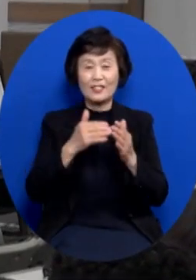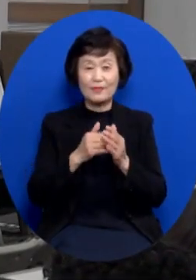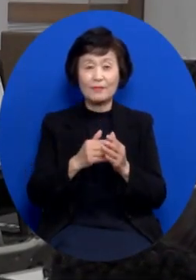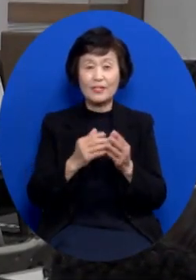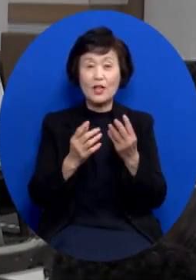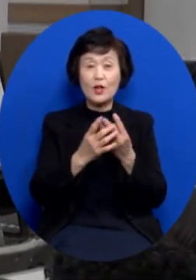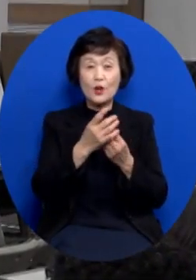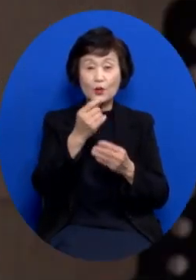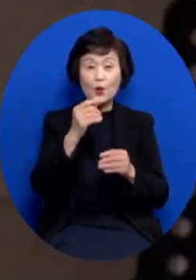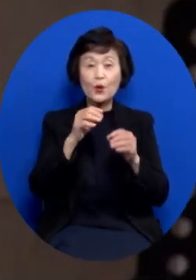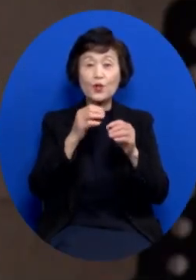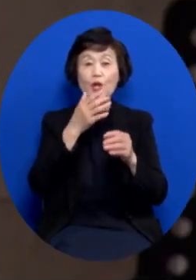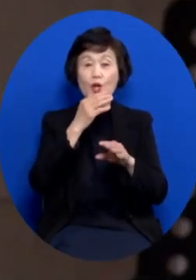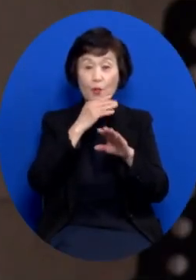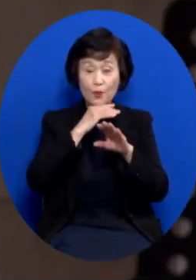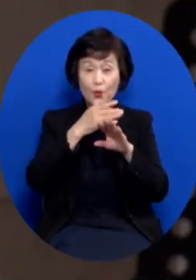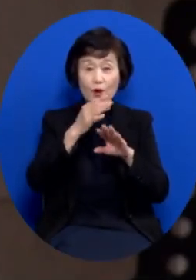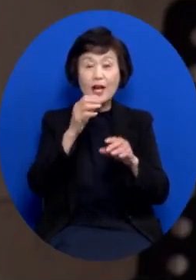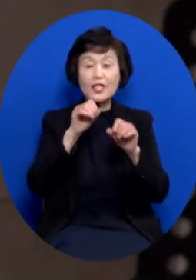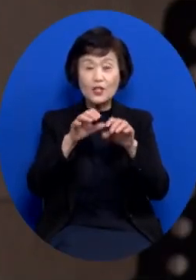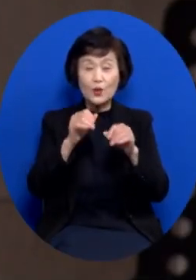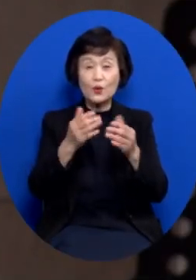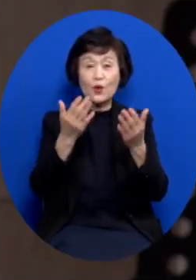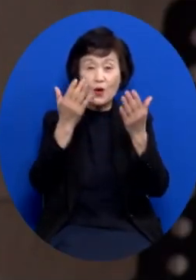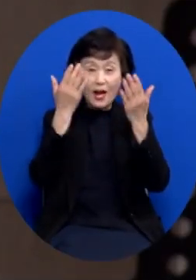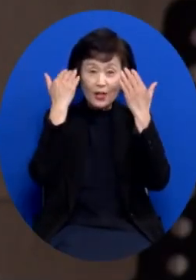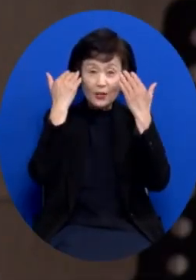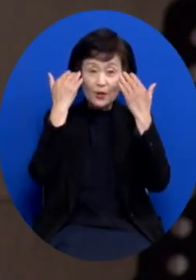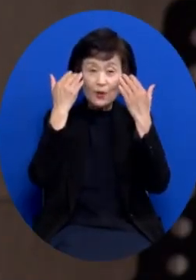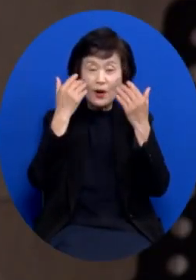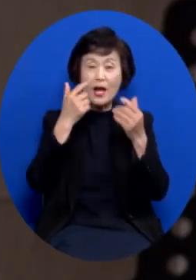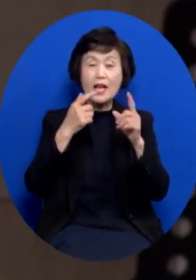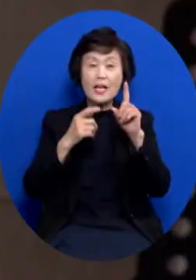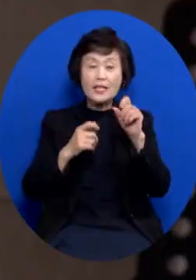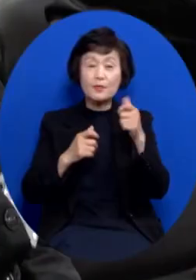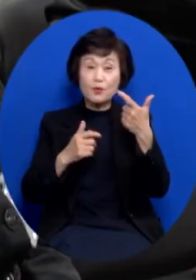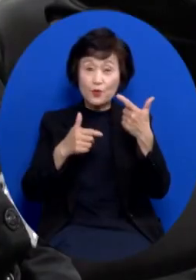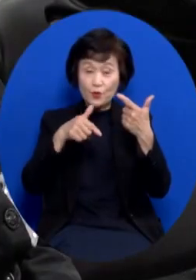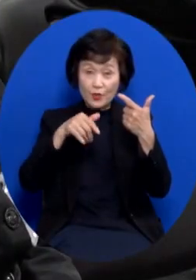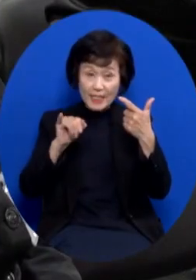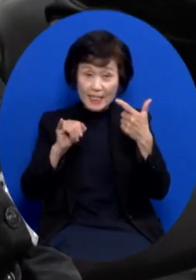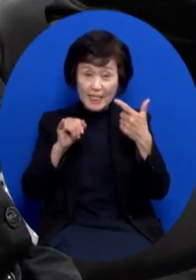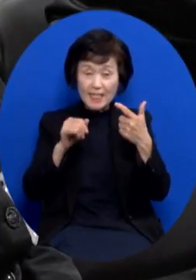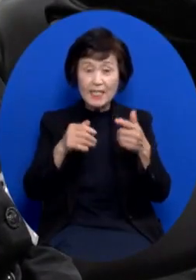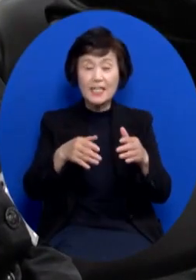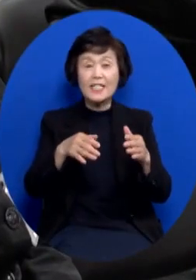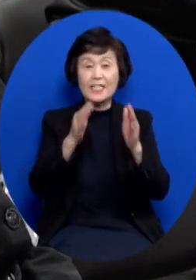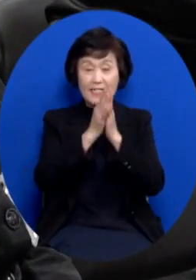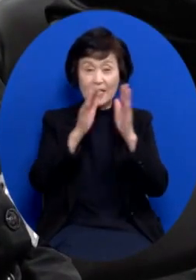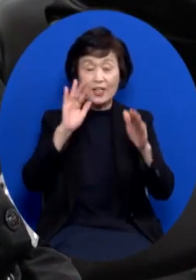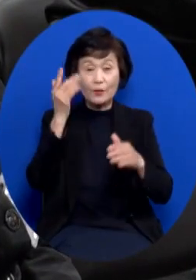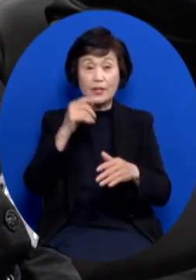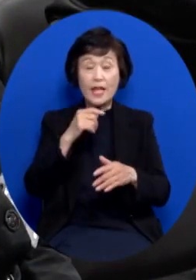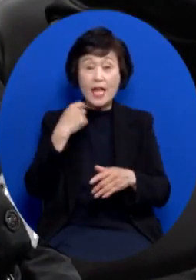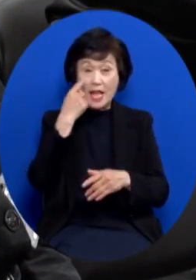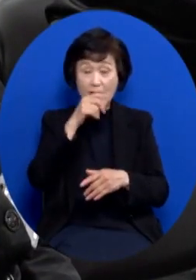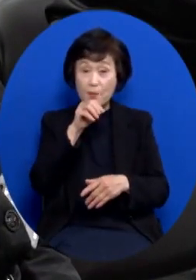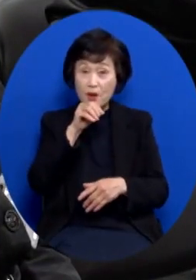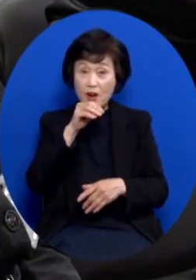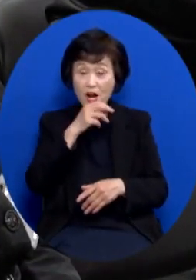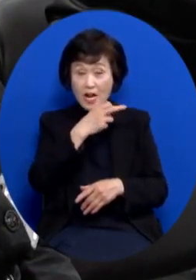통일 소망선교회 부산지부가 16기 북한 선교학교를 열었습니다 네이블 크게 흘러 내가 채우리라를 주제로 진행된 북한